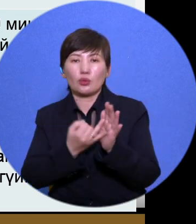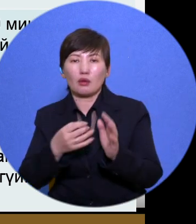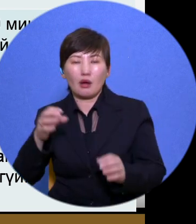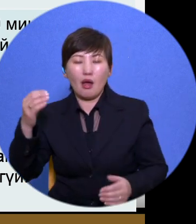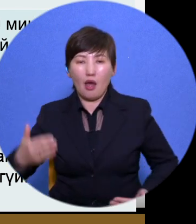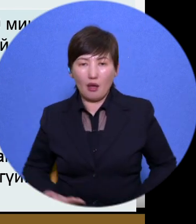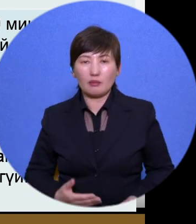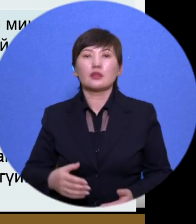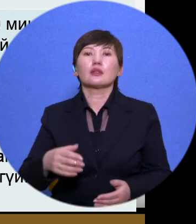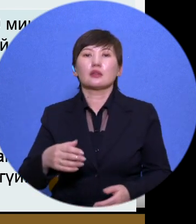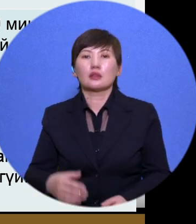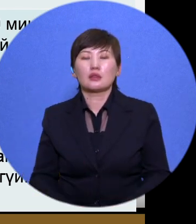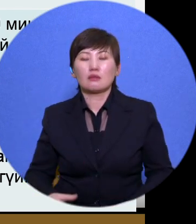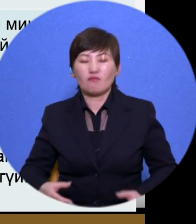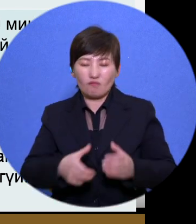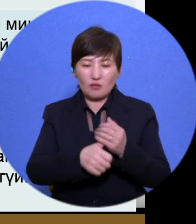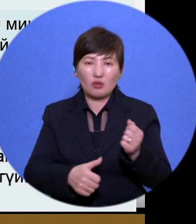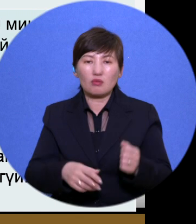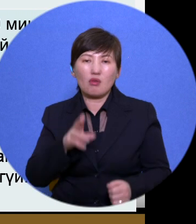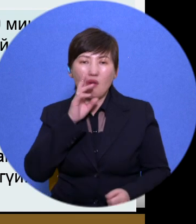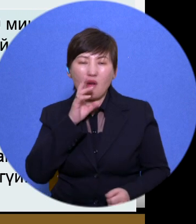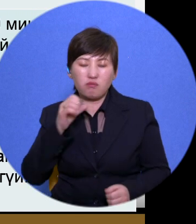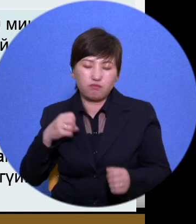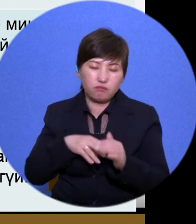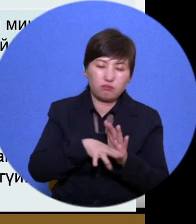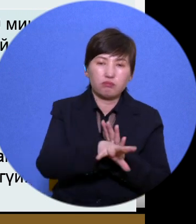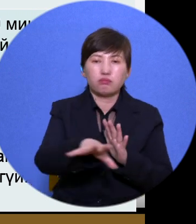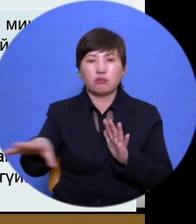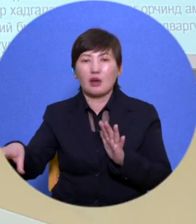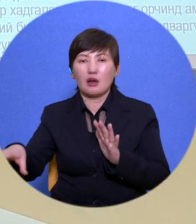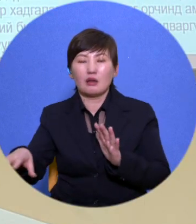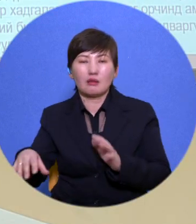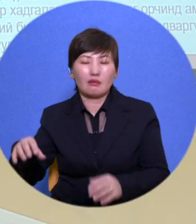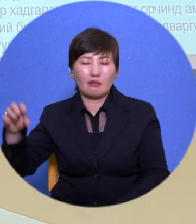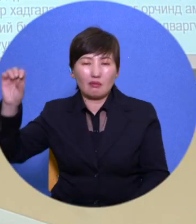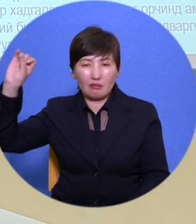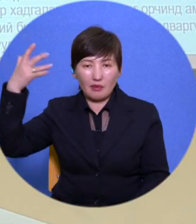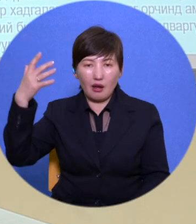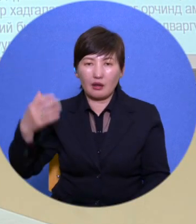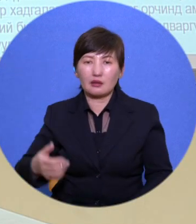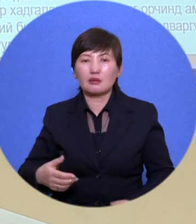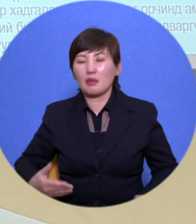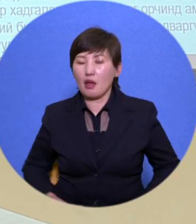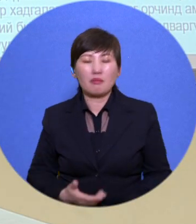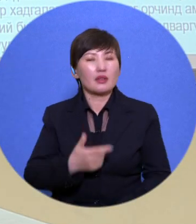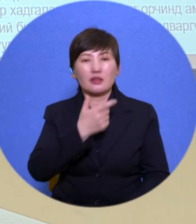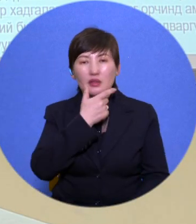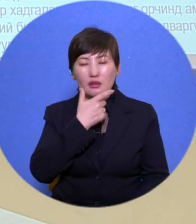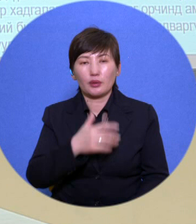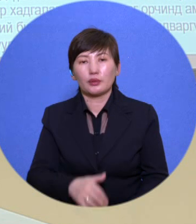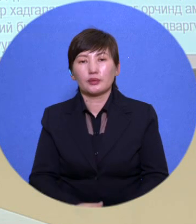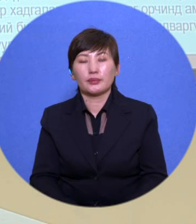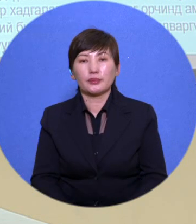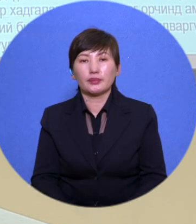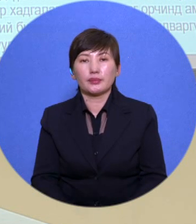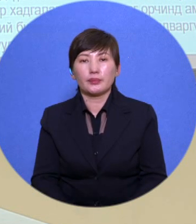хоол боловсруулах замаар дамжина. За, тэгээ нарны гэрэлд 30 минут, 60 хэм халаахад 10 минут. 3-5% холоорын уусмалт